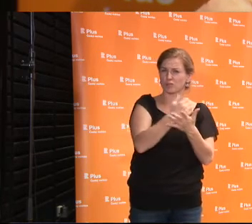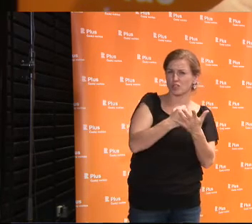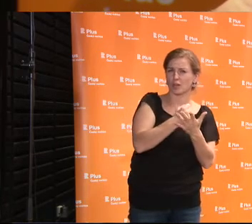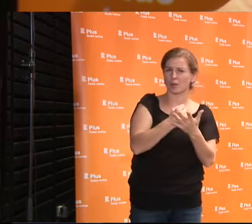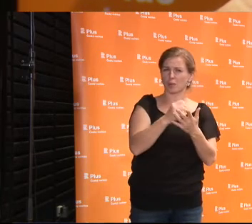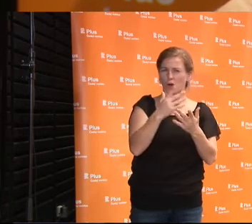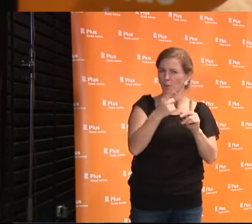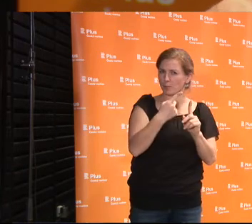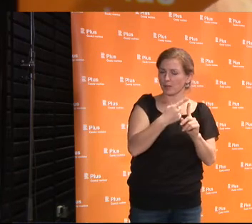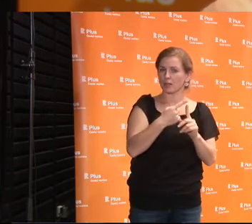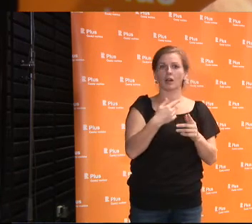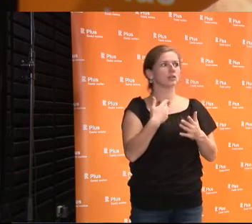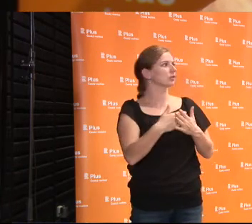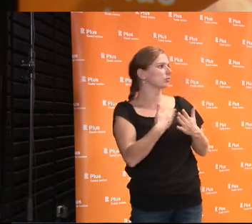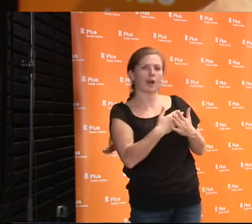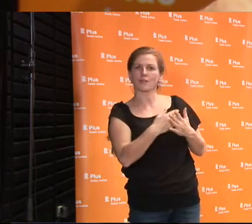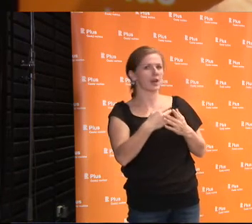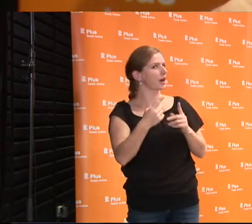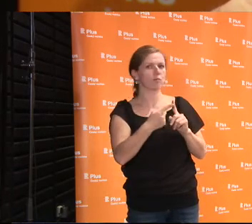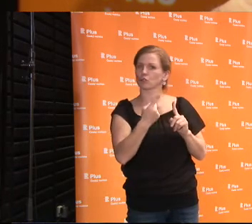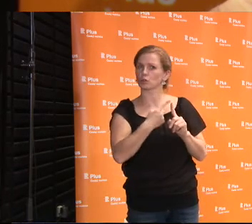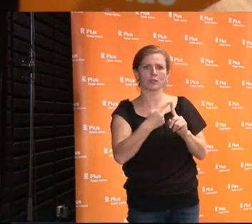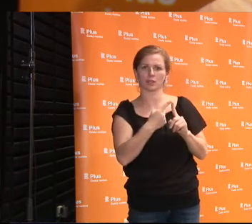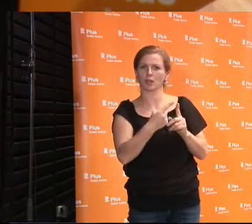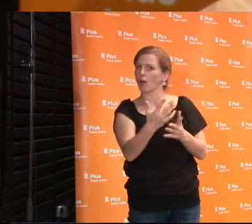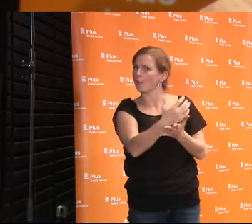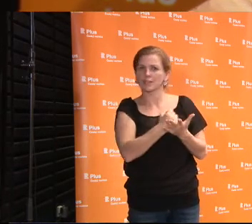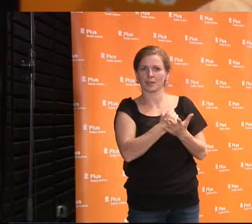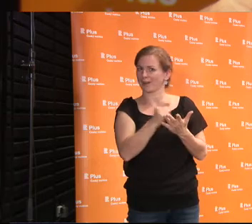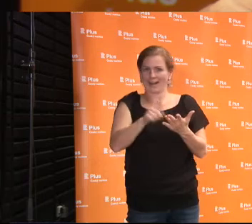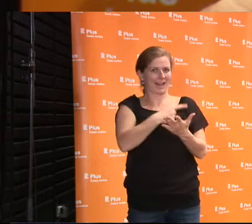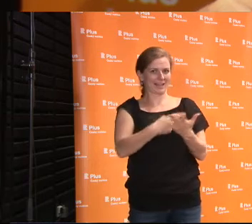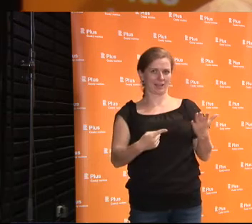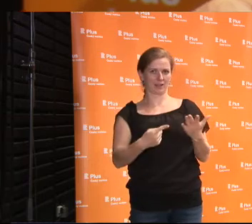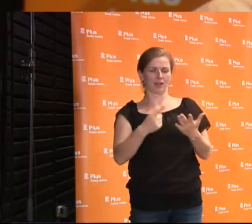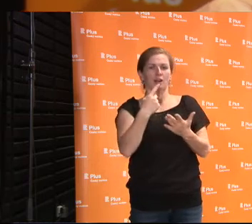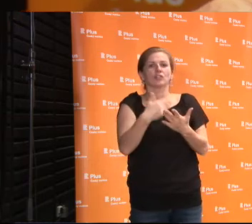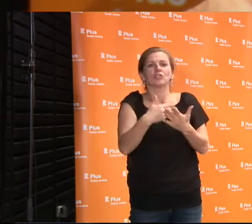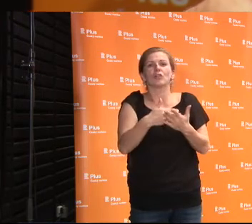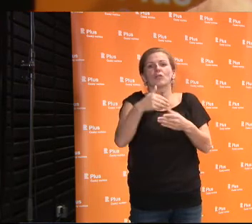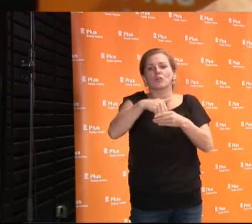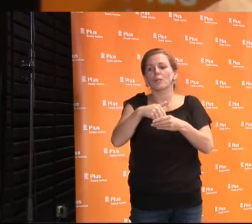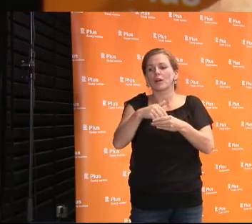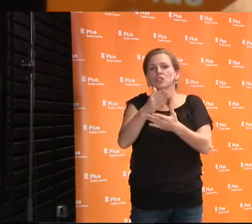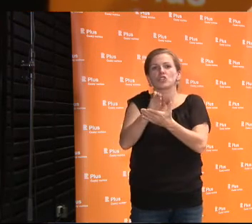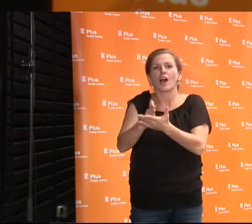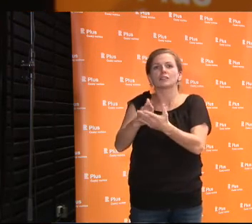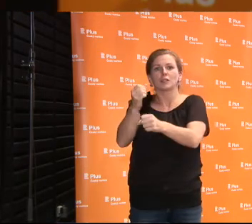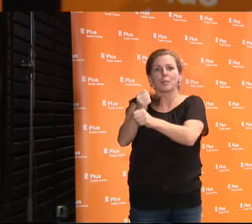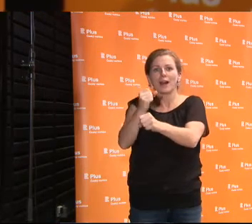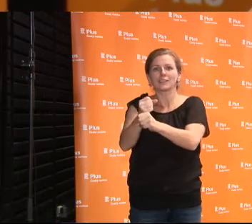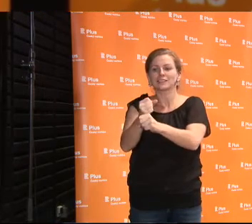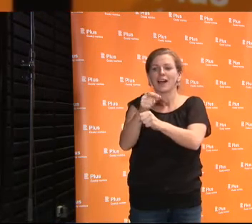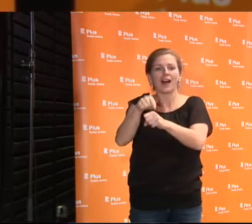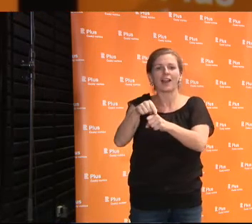není nepodmíněný příjem. On je to příjem, který kryje tu část práce, která není chápaná jako